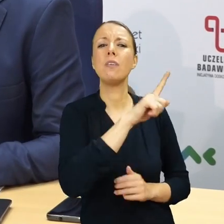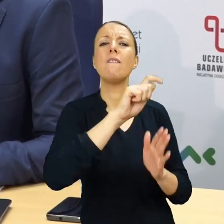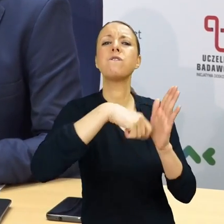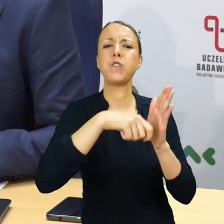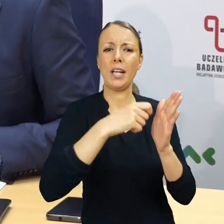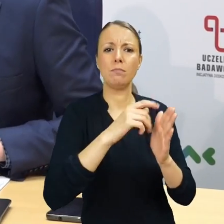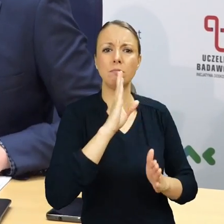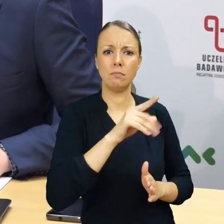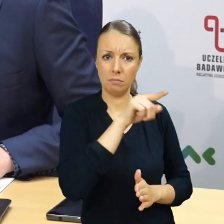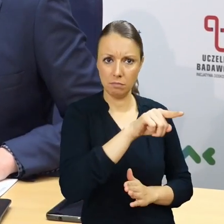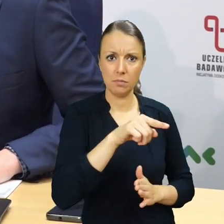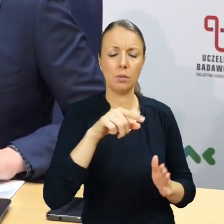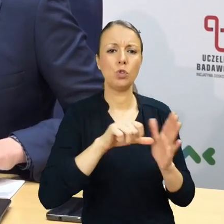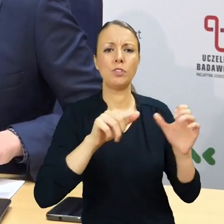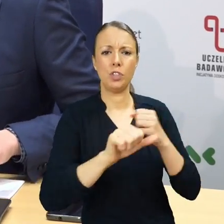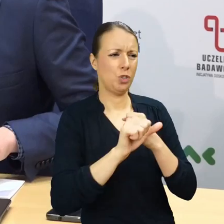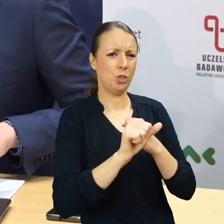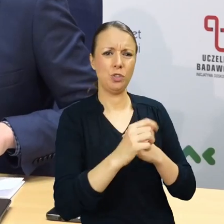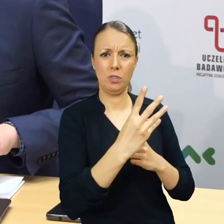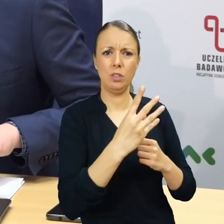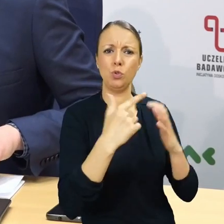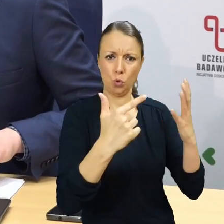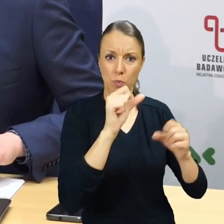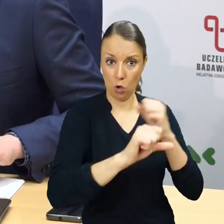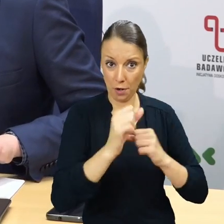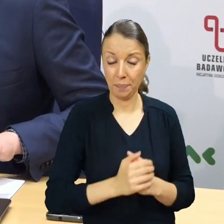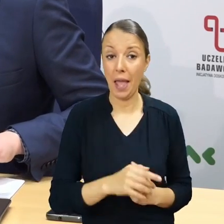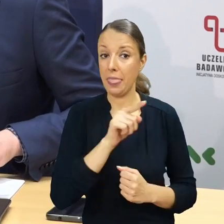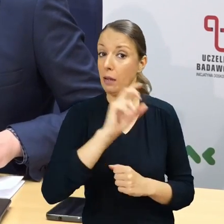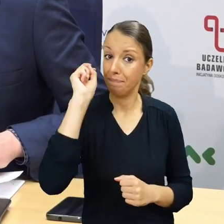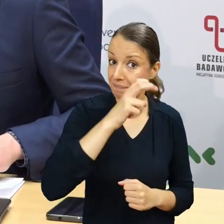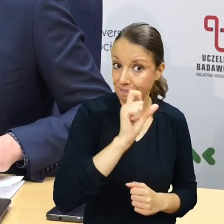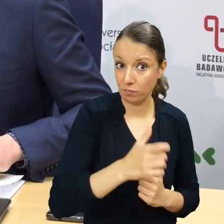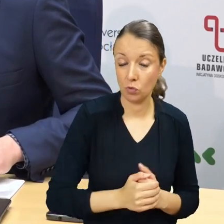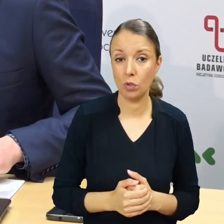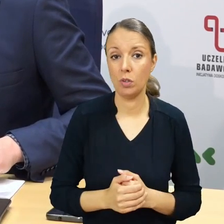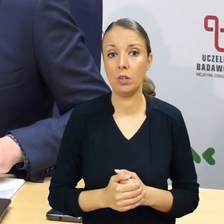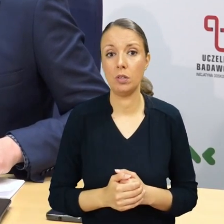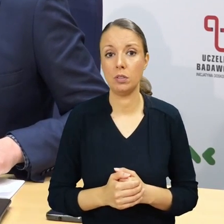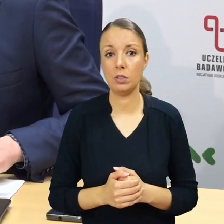zwrócić uwagę jeszcze na pewną taką rzecz, która wybrzmiewała w wypowiedziach Wojciecha Kliskiego,